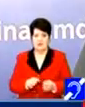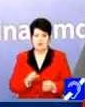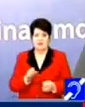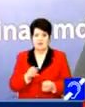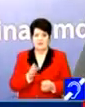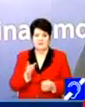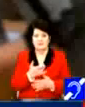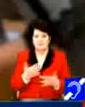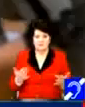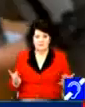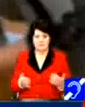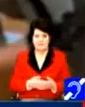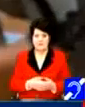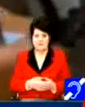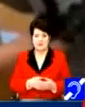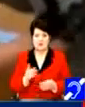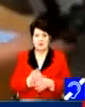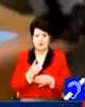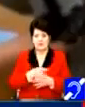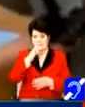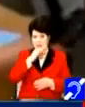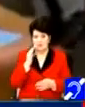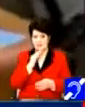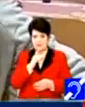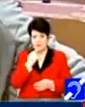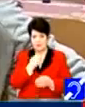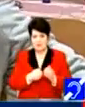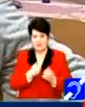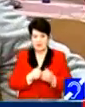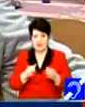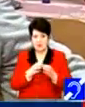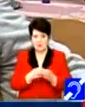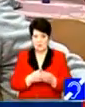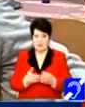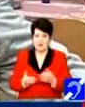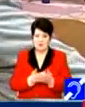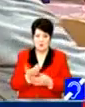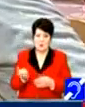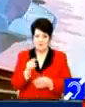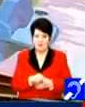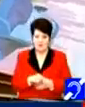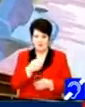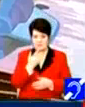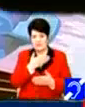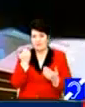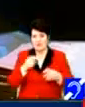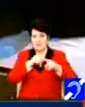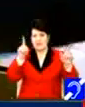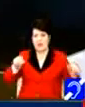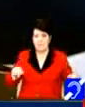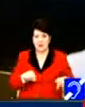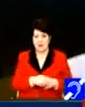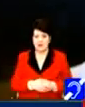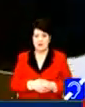magnetofoane, etc. Nu odată am auzit la părinți istorie că cu fiecare grupă nouă care vine, se începe că nu avem tablă, nu